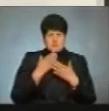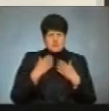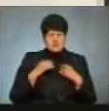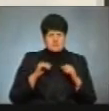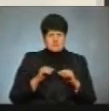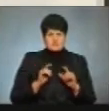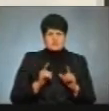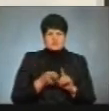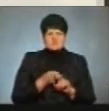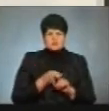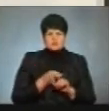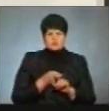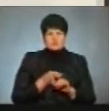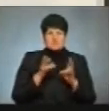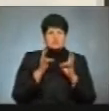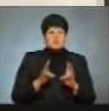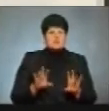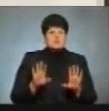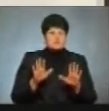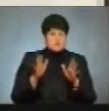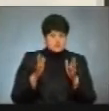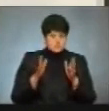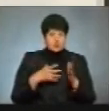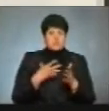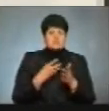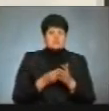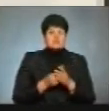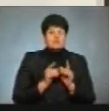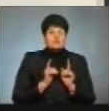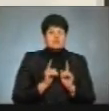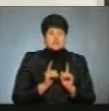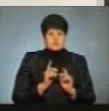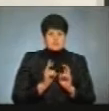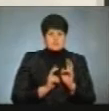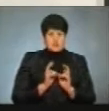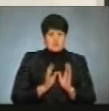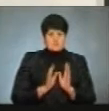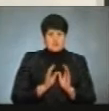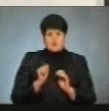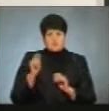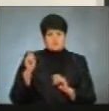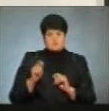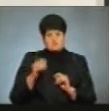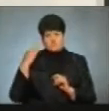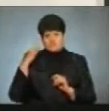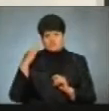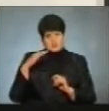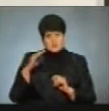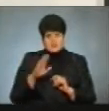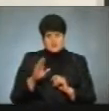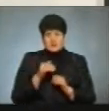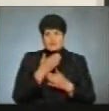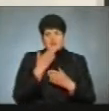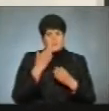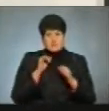не маємо права, хіба в зв'язку з нещасним випадком. І тобто своїх. на підприємстві, а заїжджих ми не маємо права